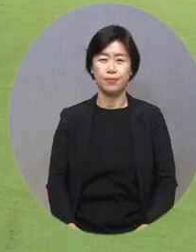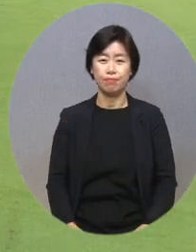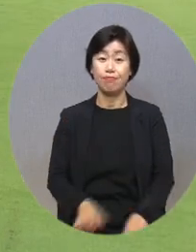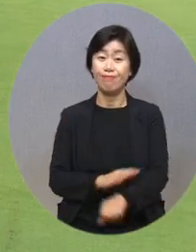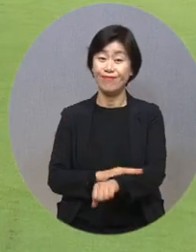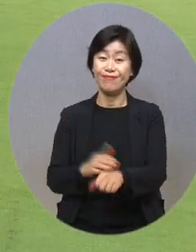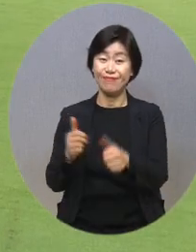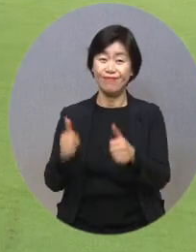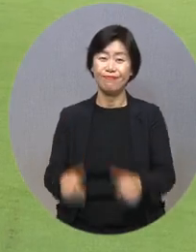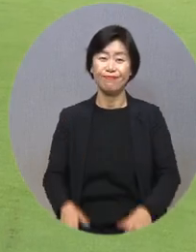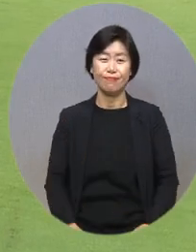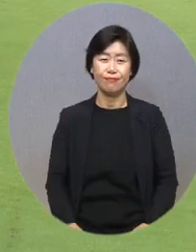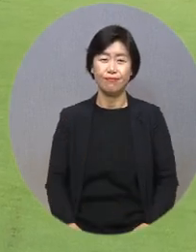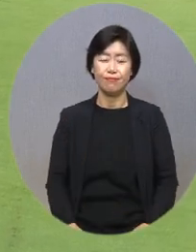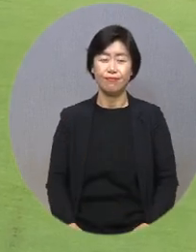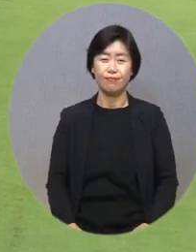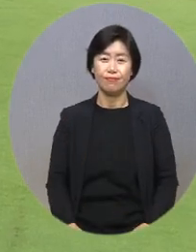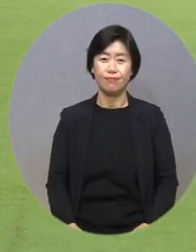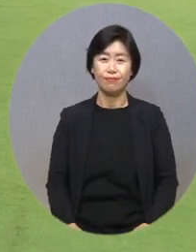잘했어.